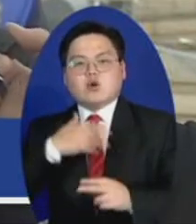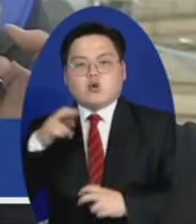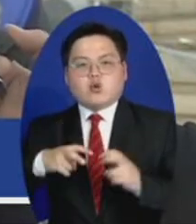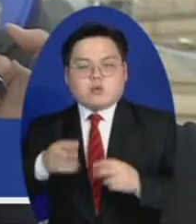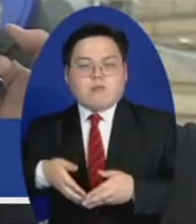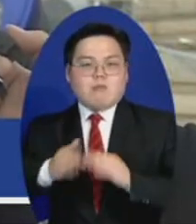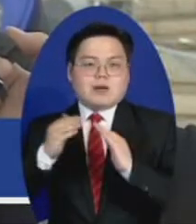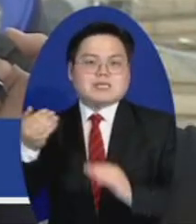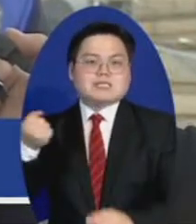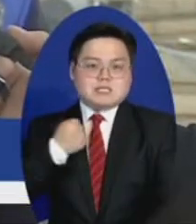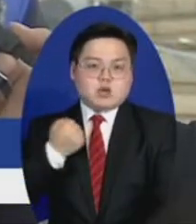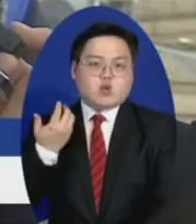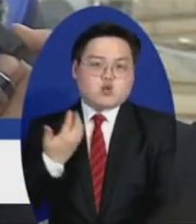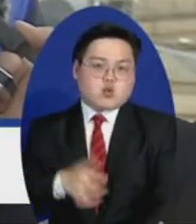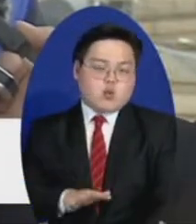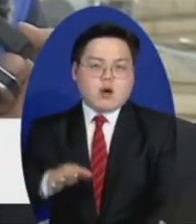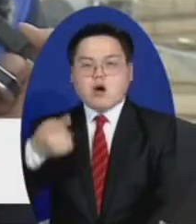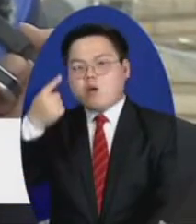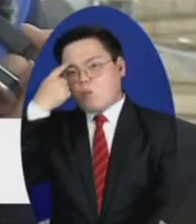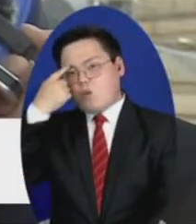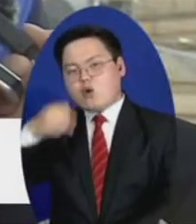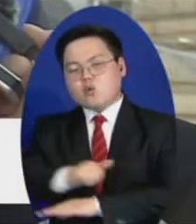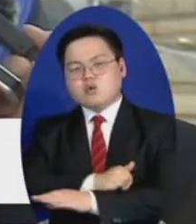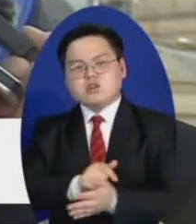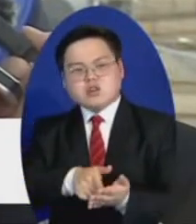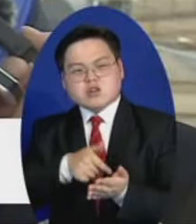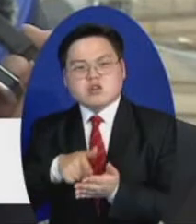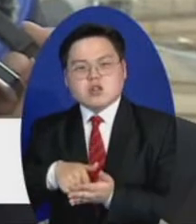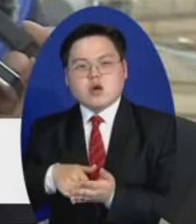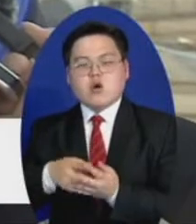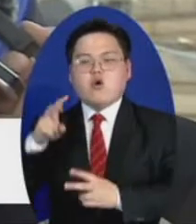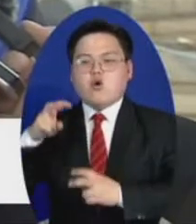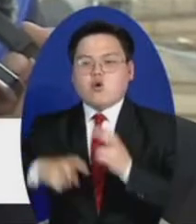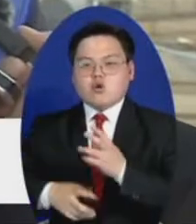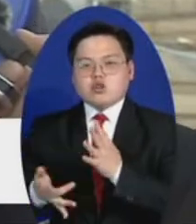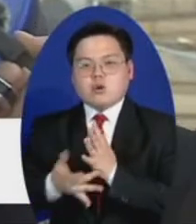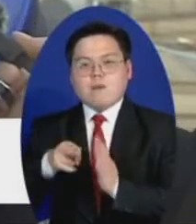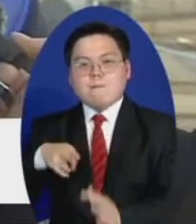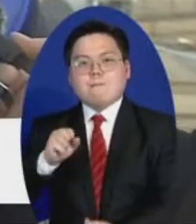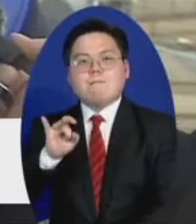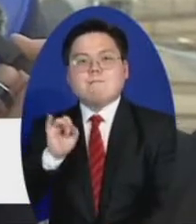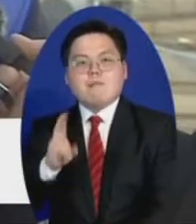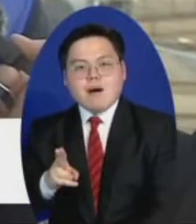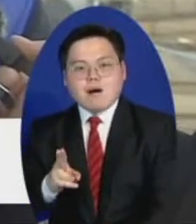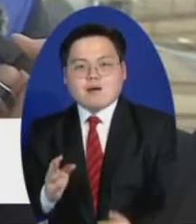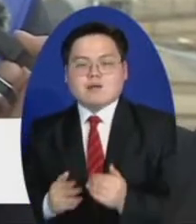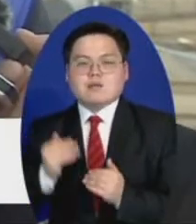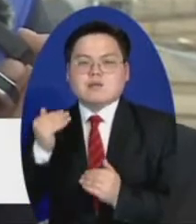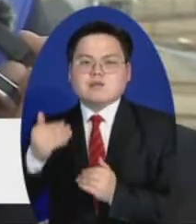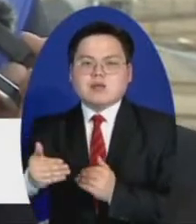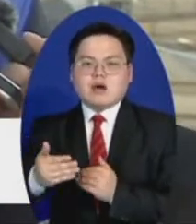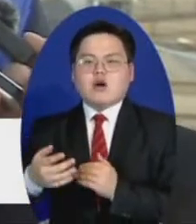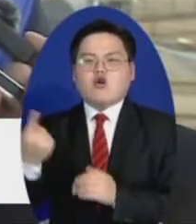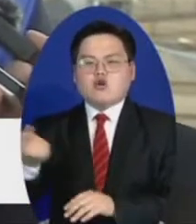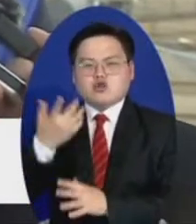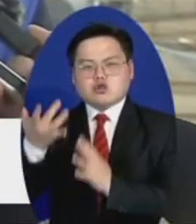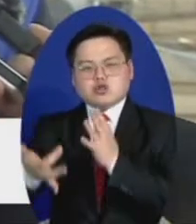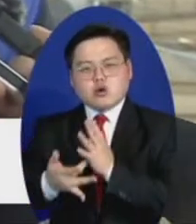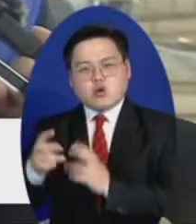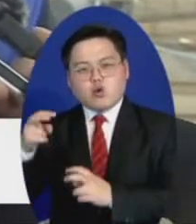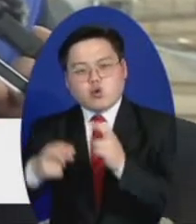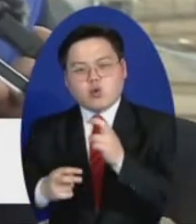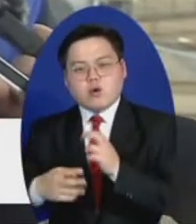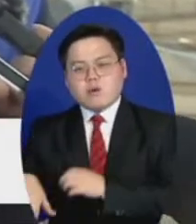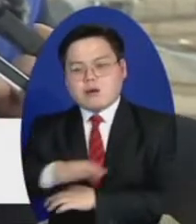Тийм учраас бол энэ Монгол улсад шаардлагатай байгаа за үйлдвэр технологийн парк дараагийн одоо энэ өндөр технологийн үйлдвэрүүдийг бол